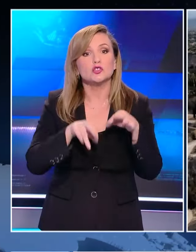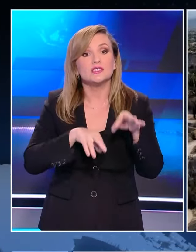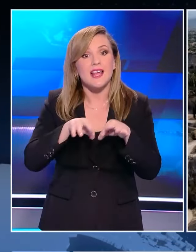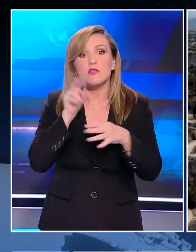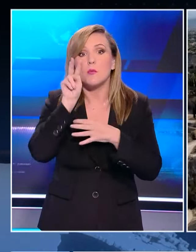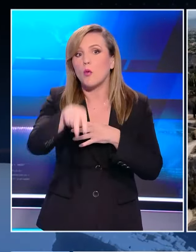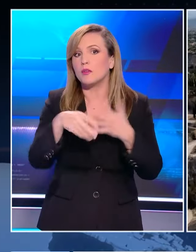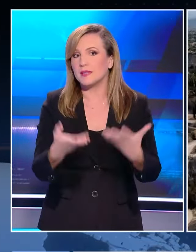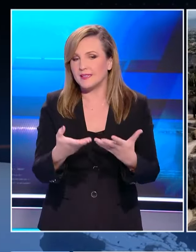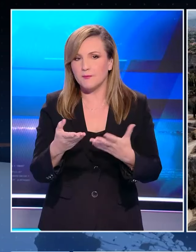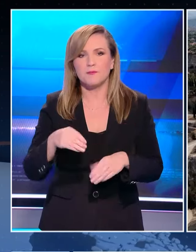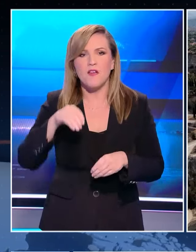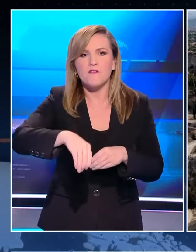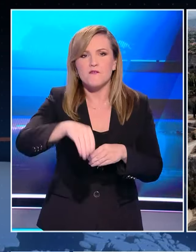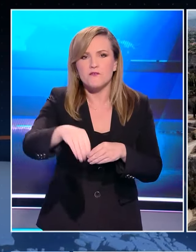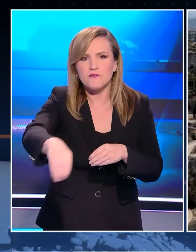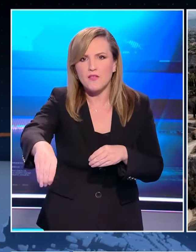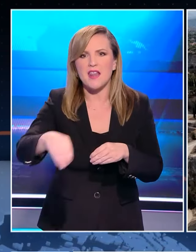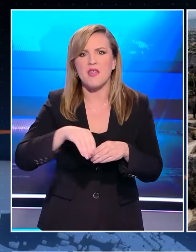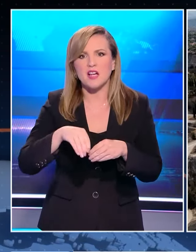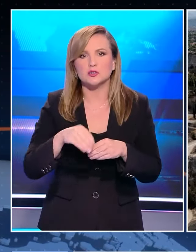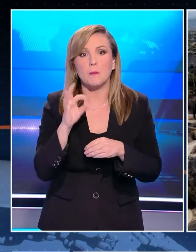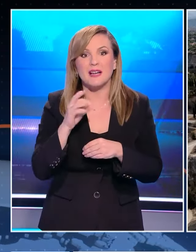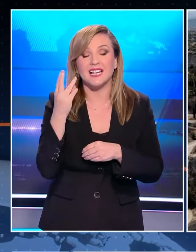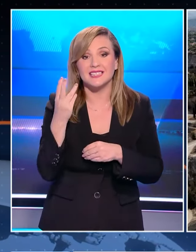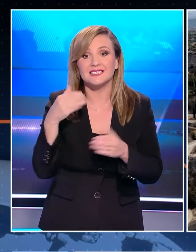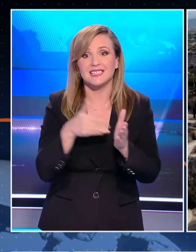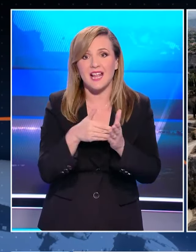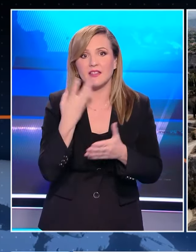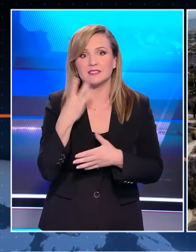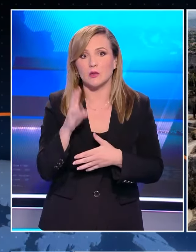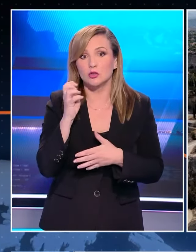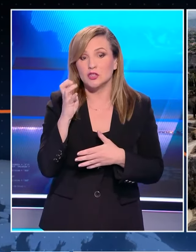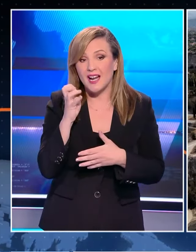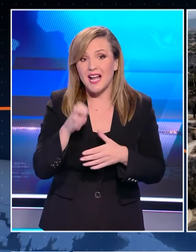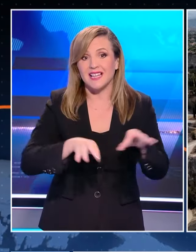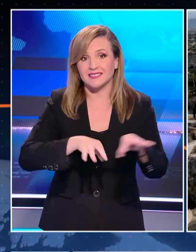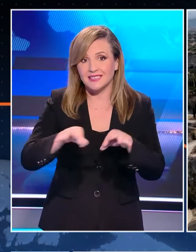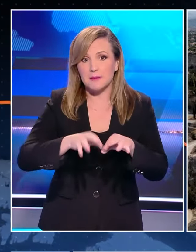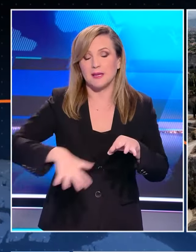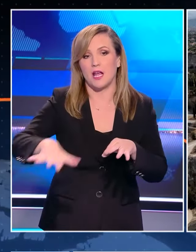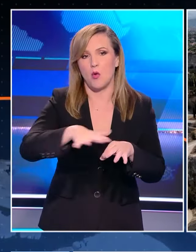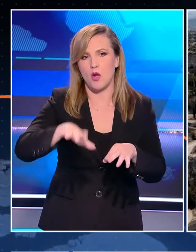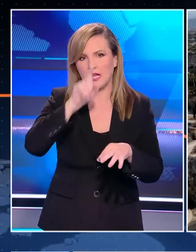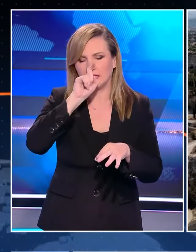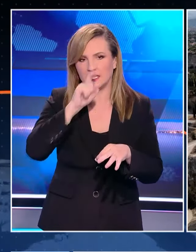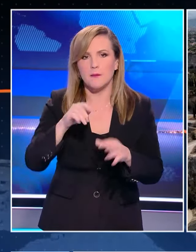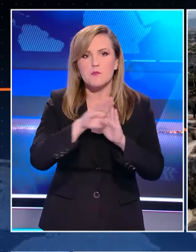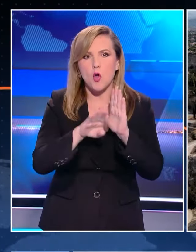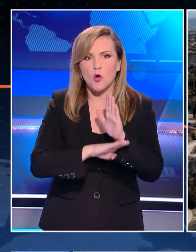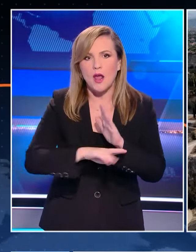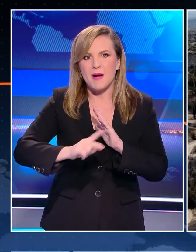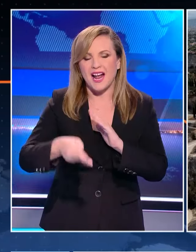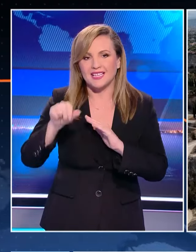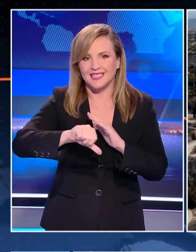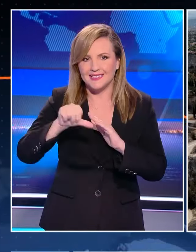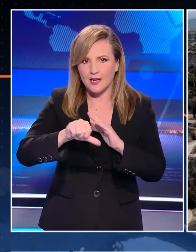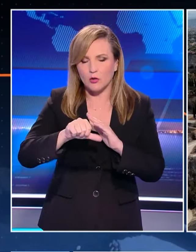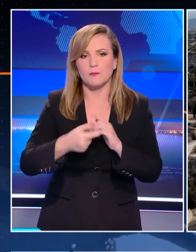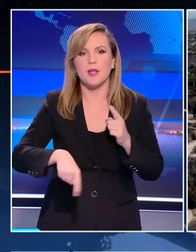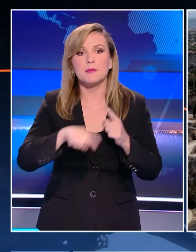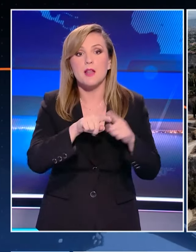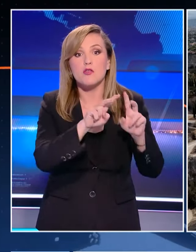προβλέπει αναδασώσεις σε 53.340 στρέμματα στην Αττική μέσω του προγράμματος Αντινέρο, διαχειριστικές